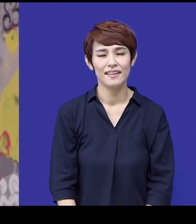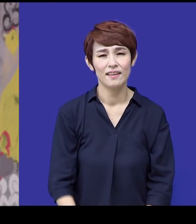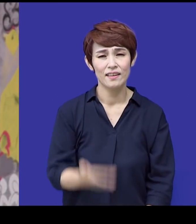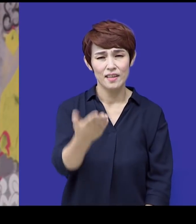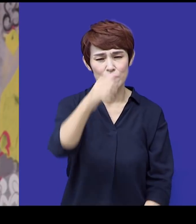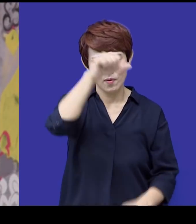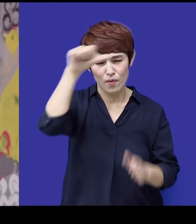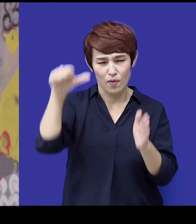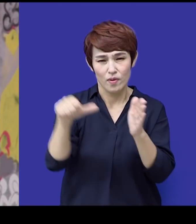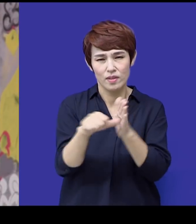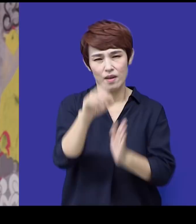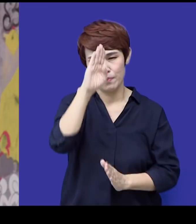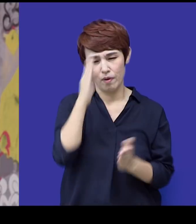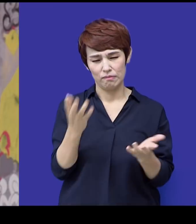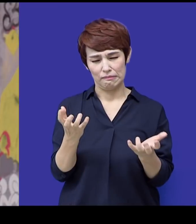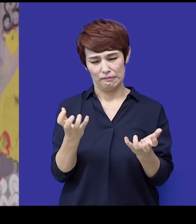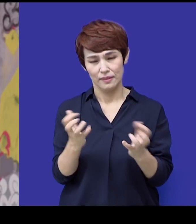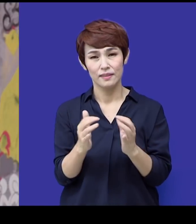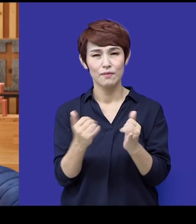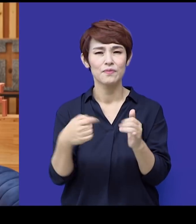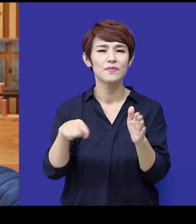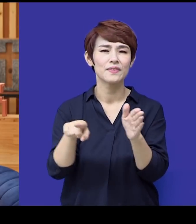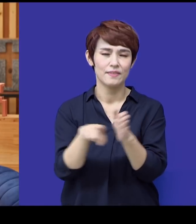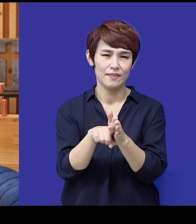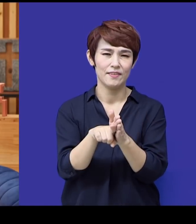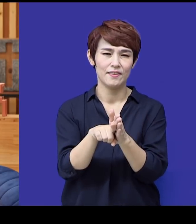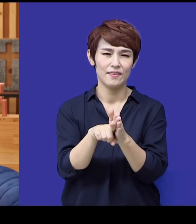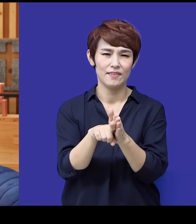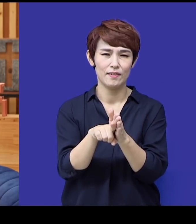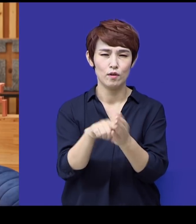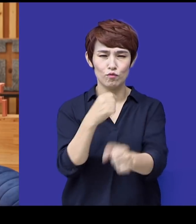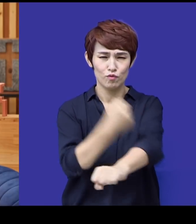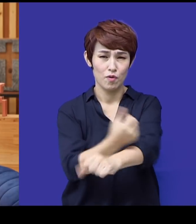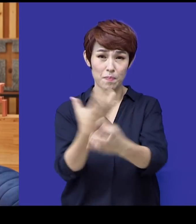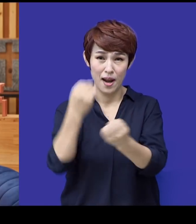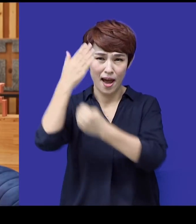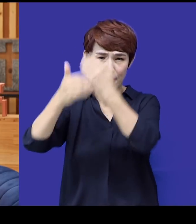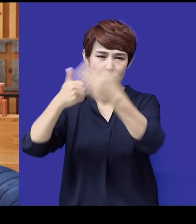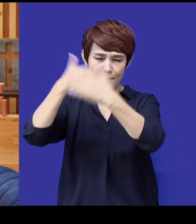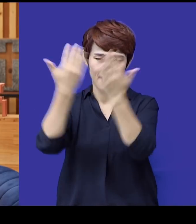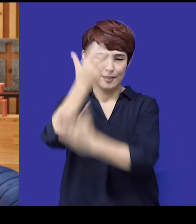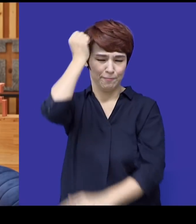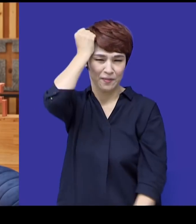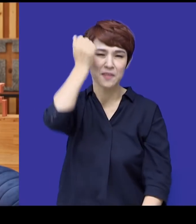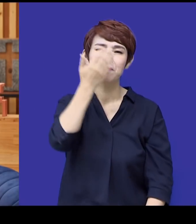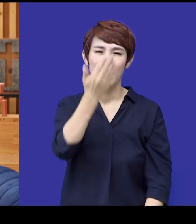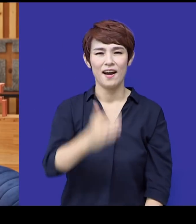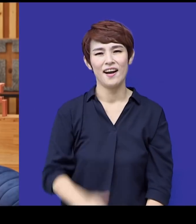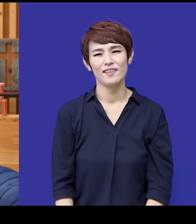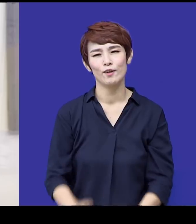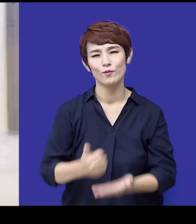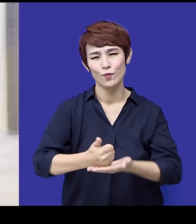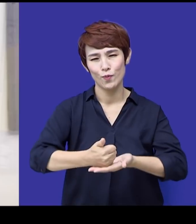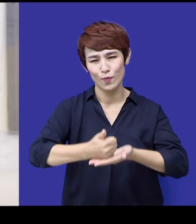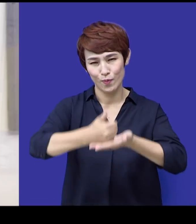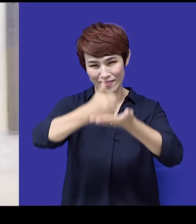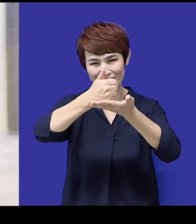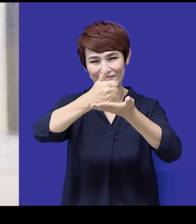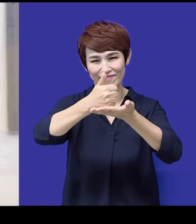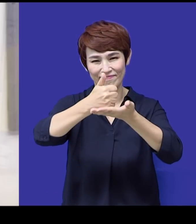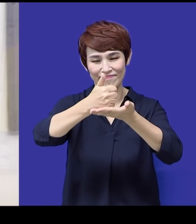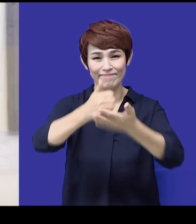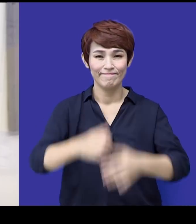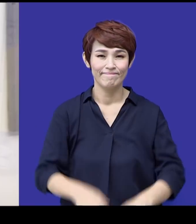이렇게 한세들을 위해서 수고하시고 노고를 저희 정말 하나님께서 기억하실 거고 저희가 정말 다시 한번 존경스럽다는 말씀을 드리고